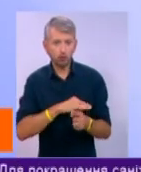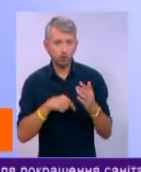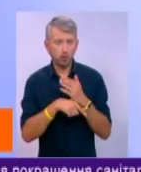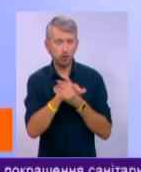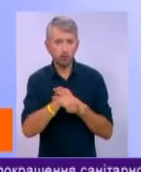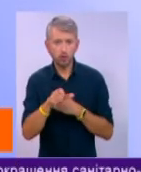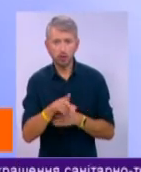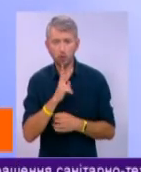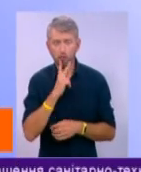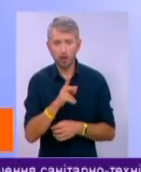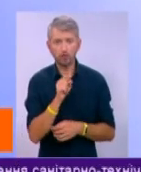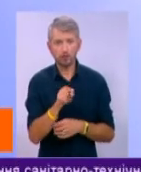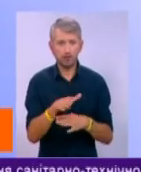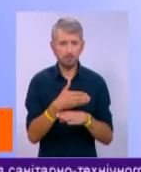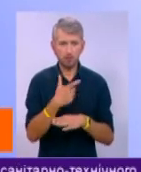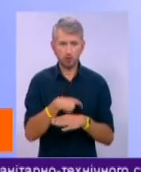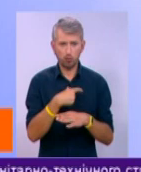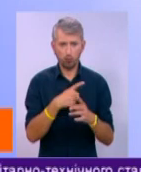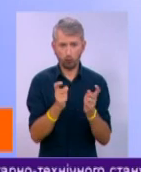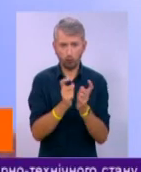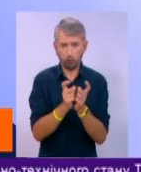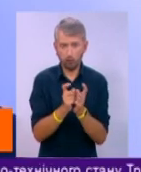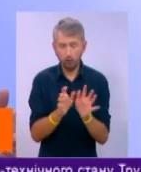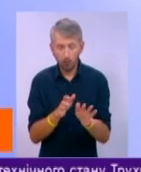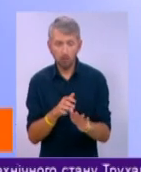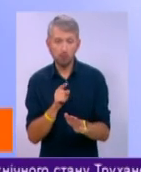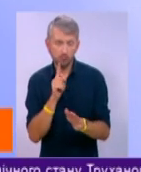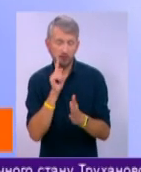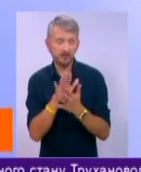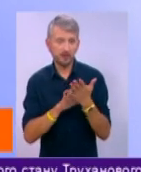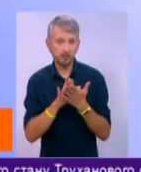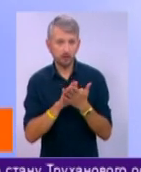які бачать, що вони між собою розбираються поки що, вони в тіні. І